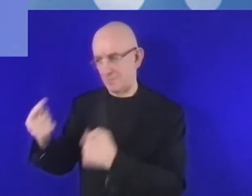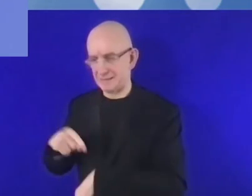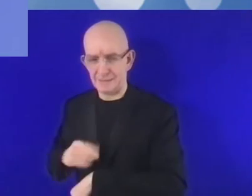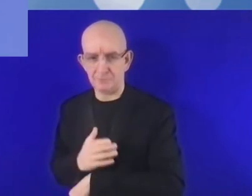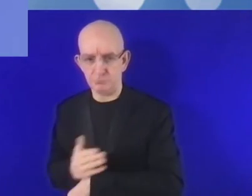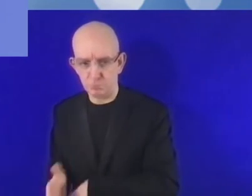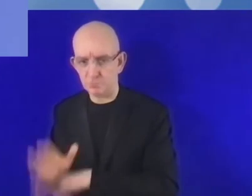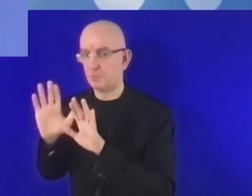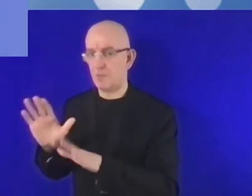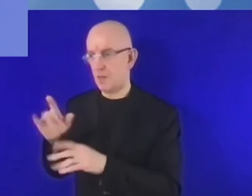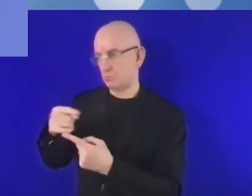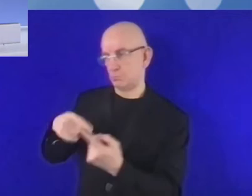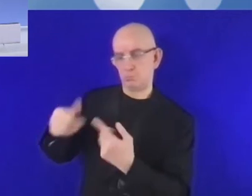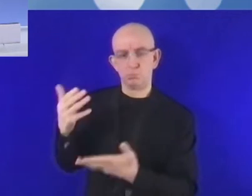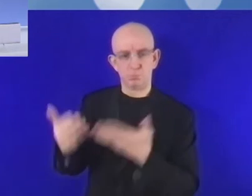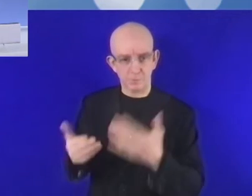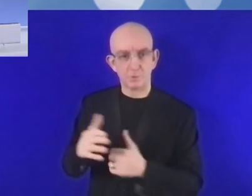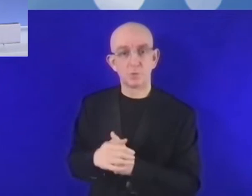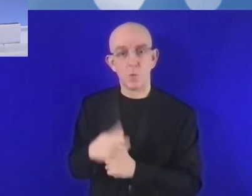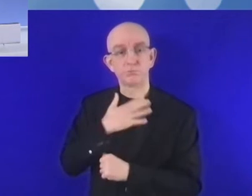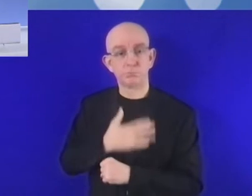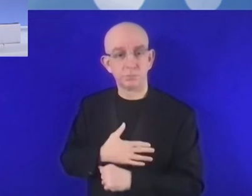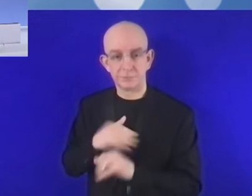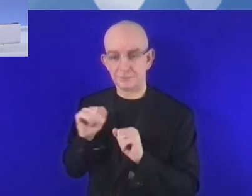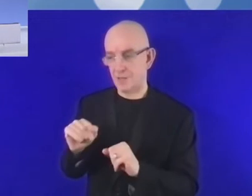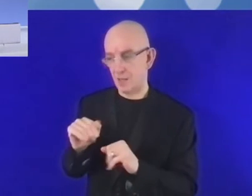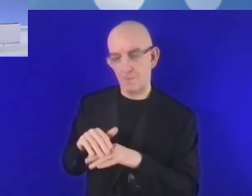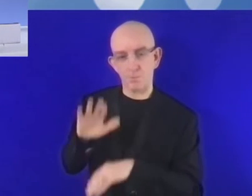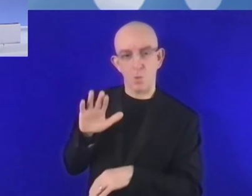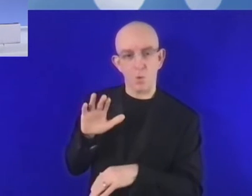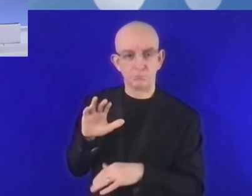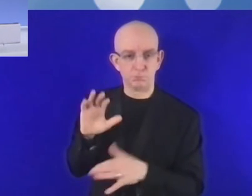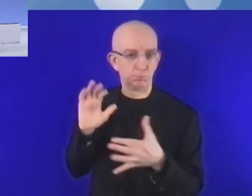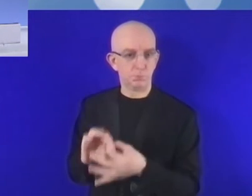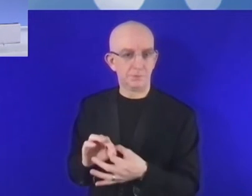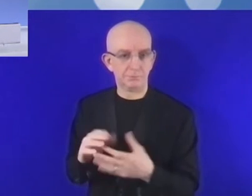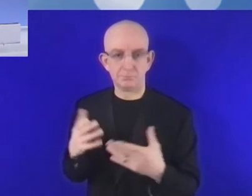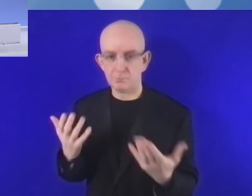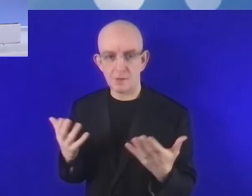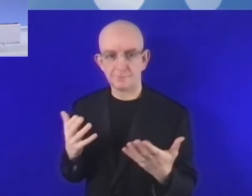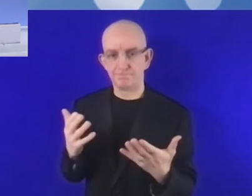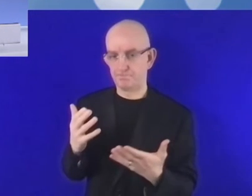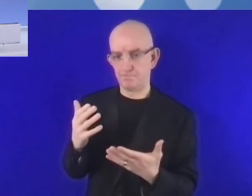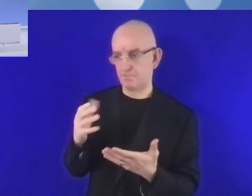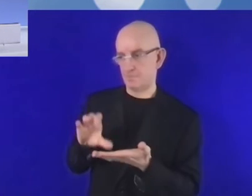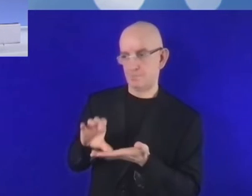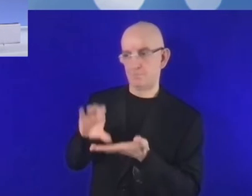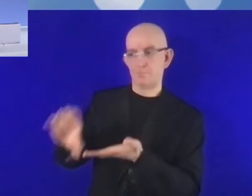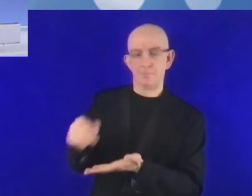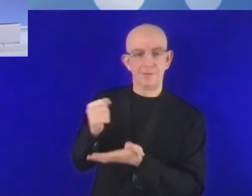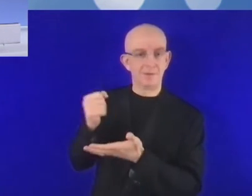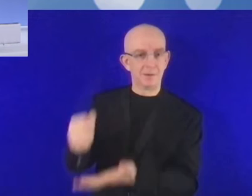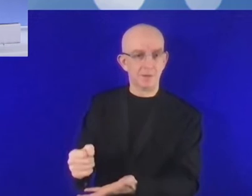Давайте вернемся к вопросу инвестиций, если время позволит.